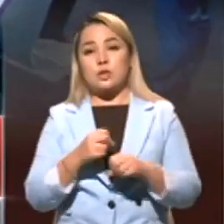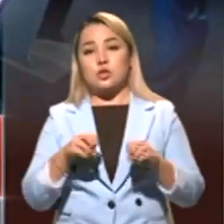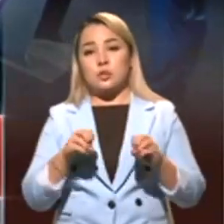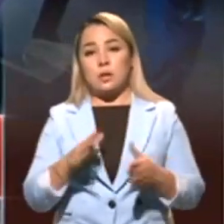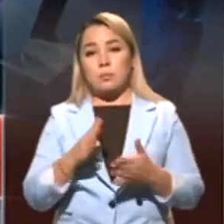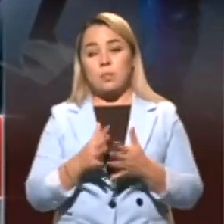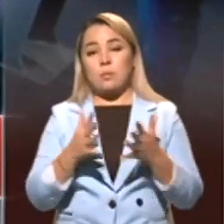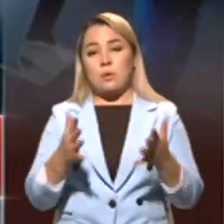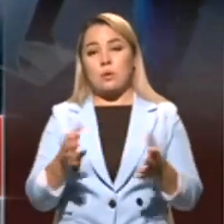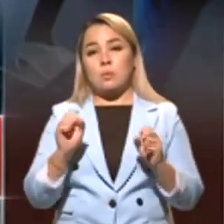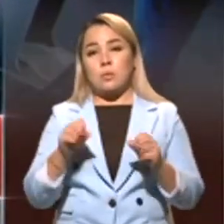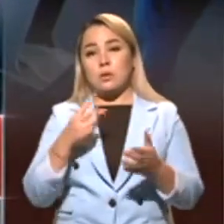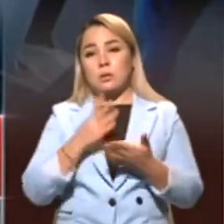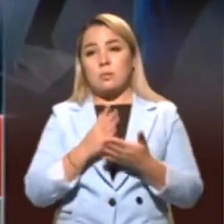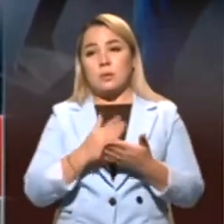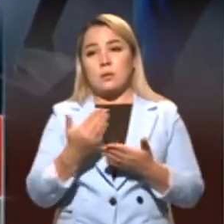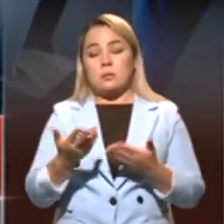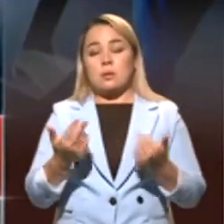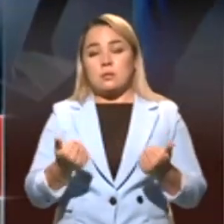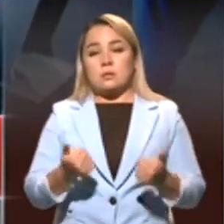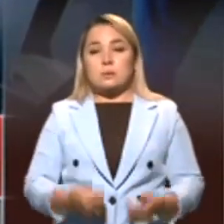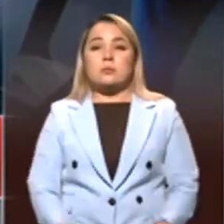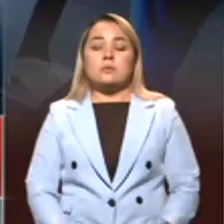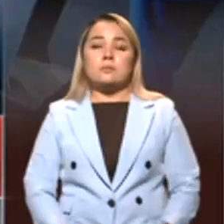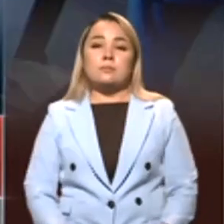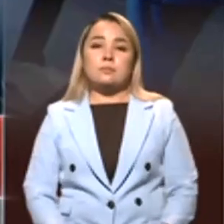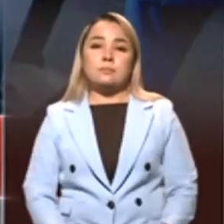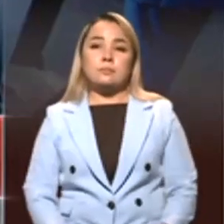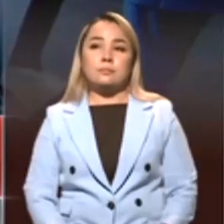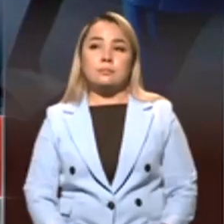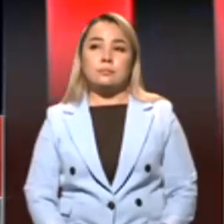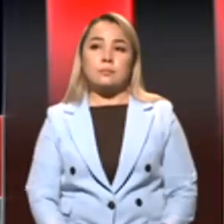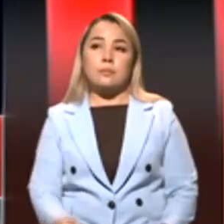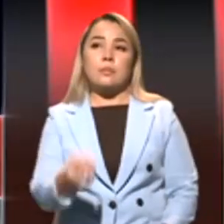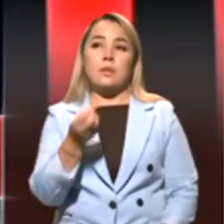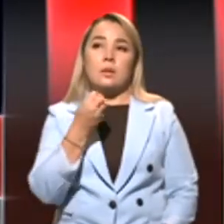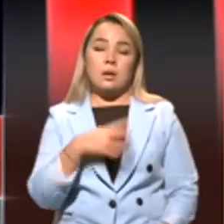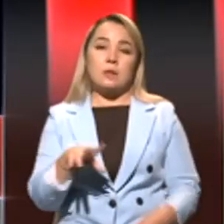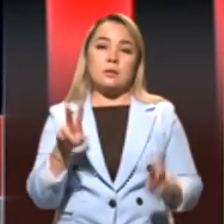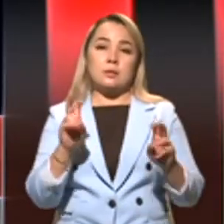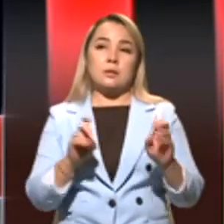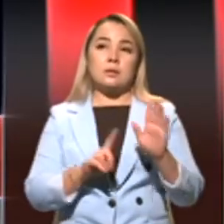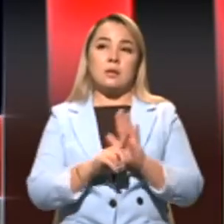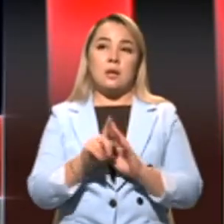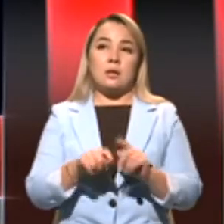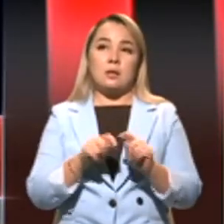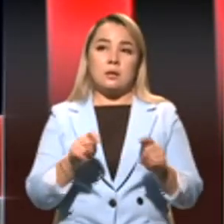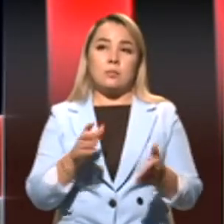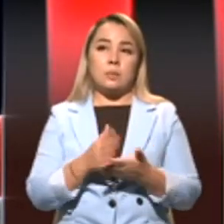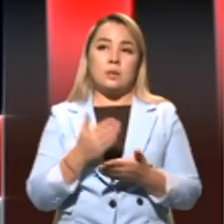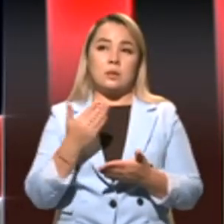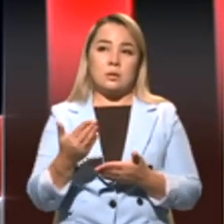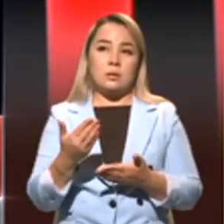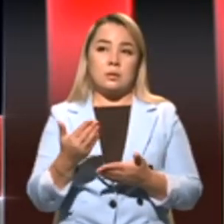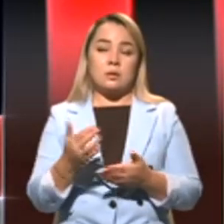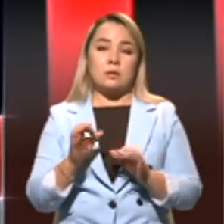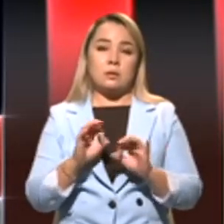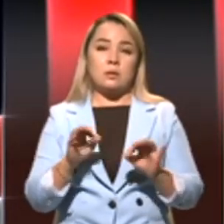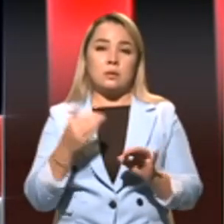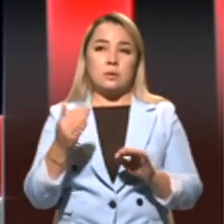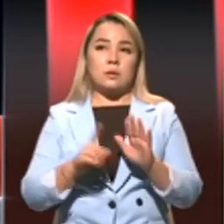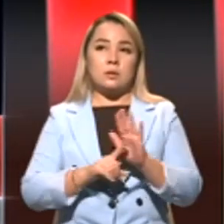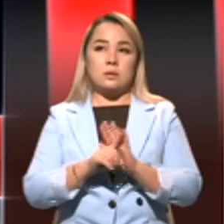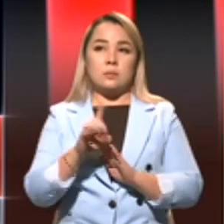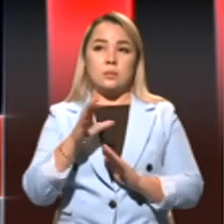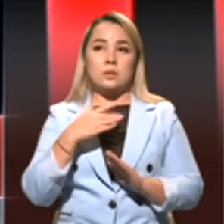зор мүмкіндігі бар екендігін көрсетеді. Сол тұрған. Біз жақсы бір тақырыптың басын аштық жаңа. Қасқырбек мырза, сіз